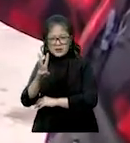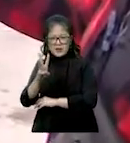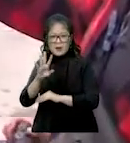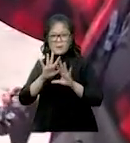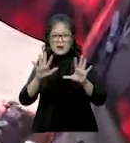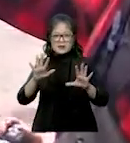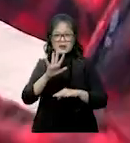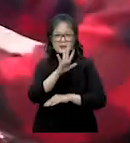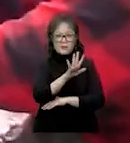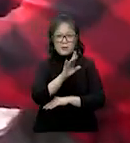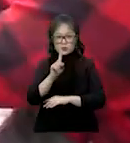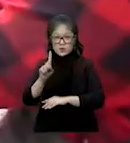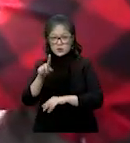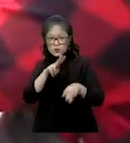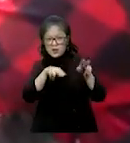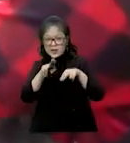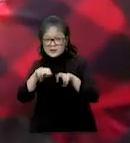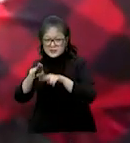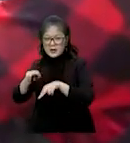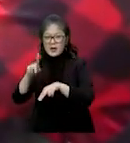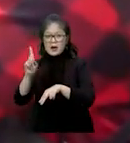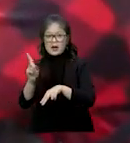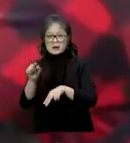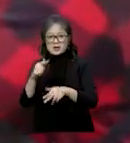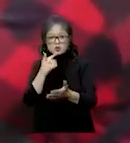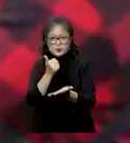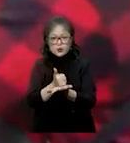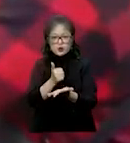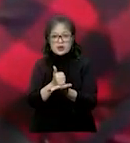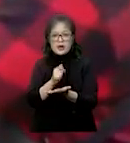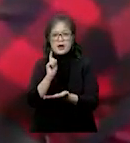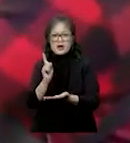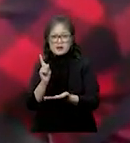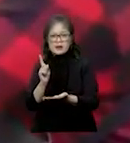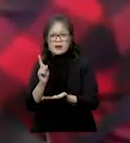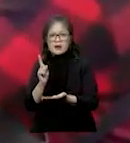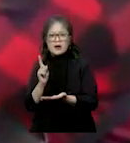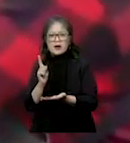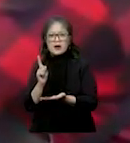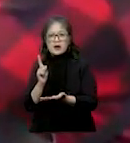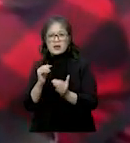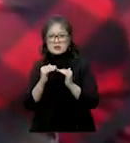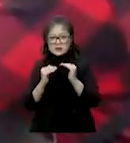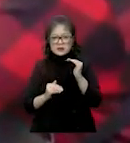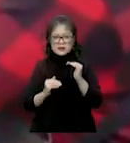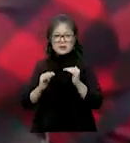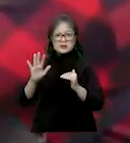51 razia. Dan ini merupakan tindakan untuk mengurangi polusi